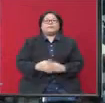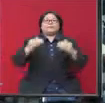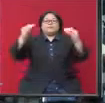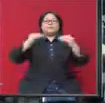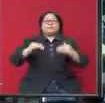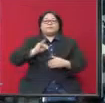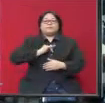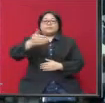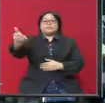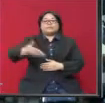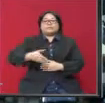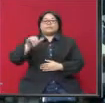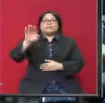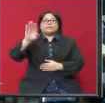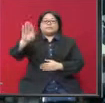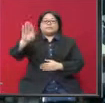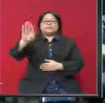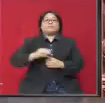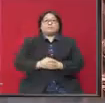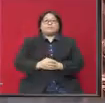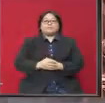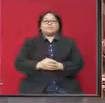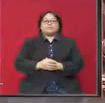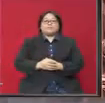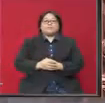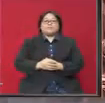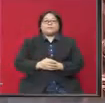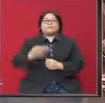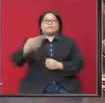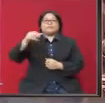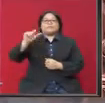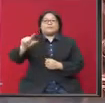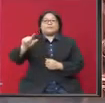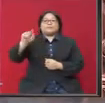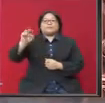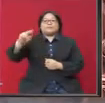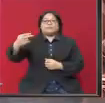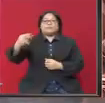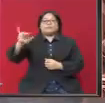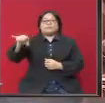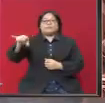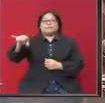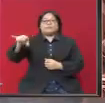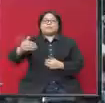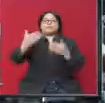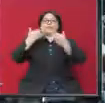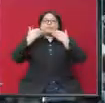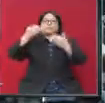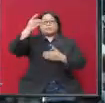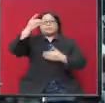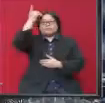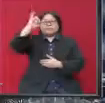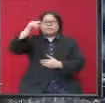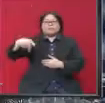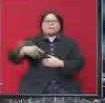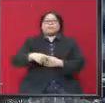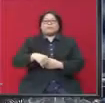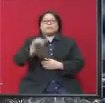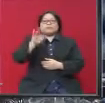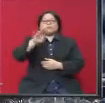di samping saya menjemput yang Bomat Hangtuah Jaya aceh tetua